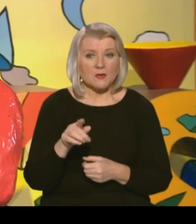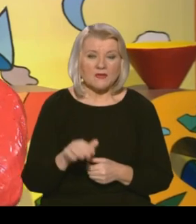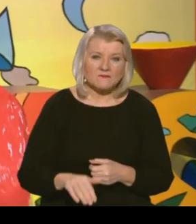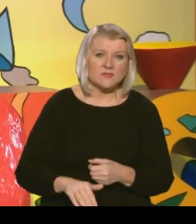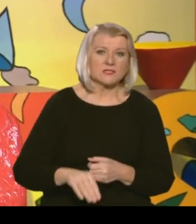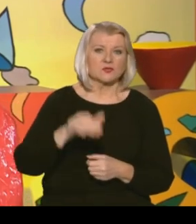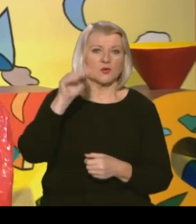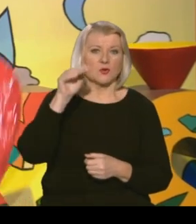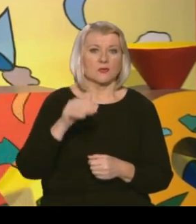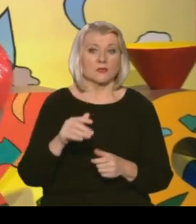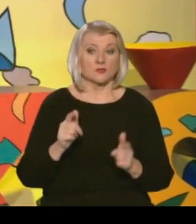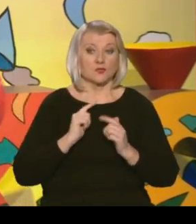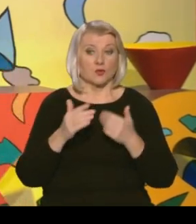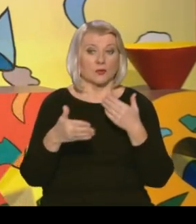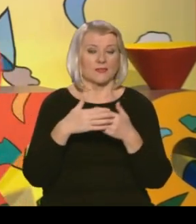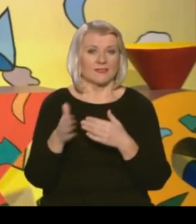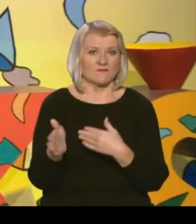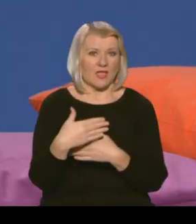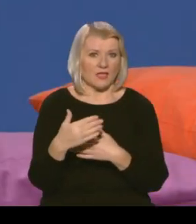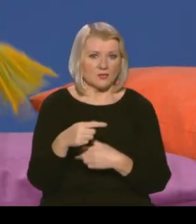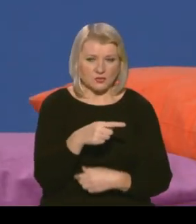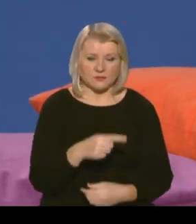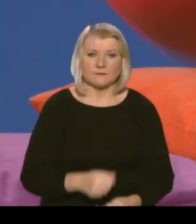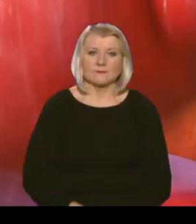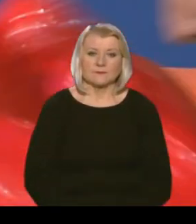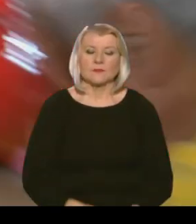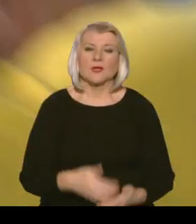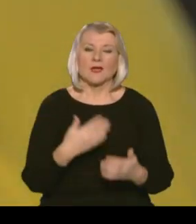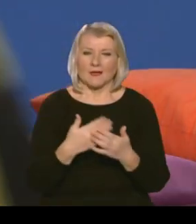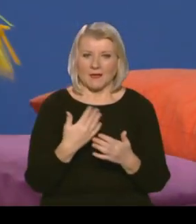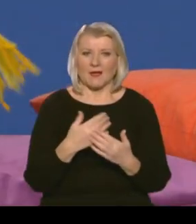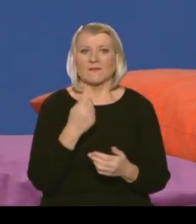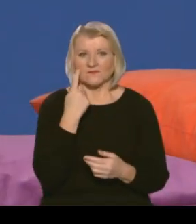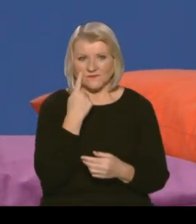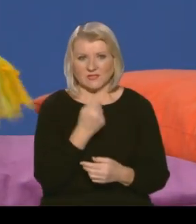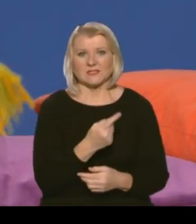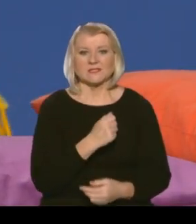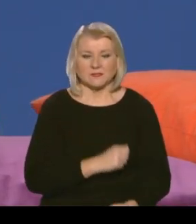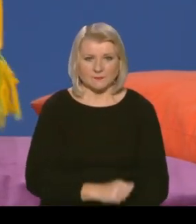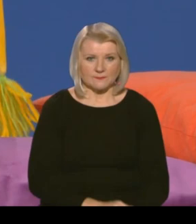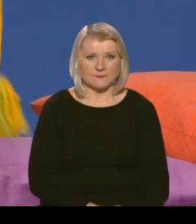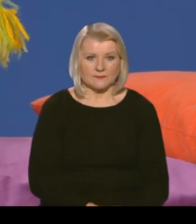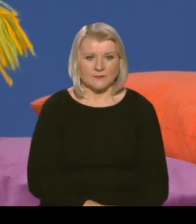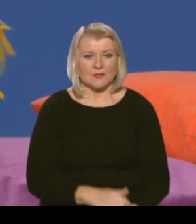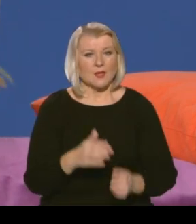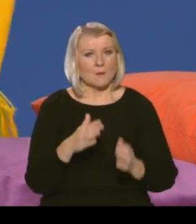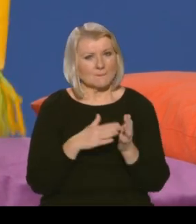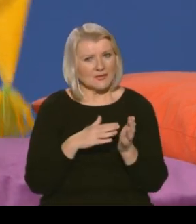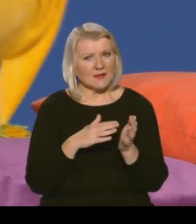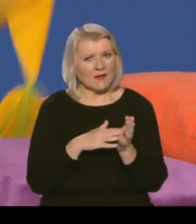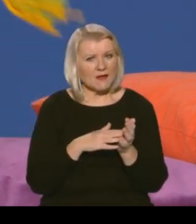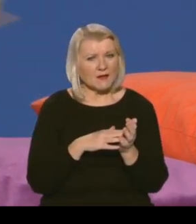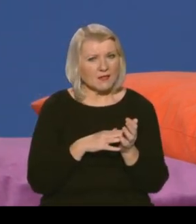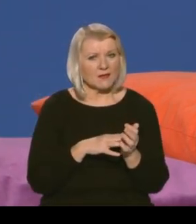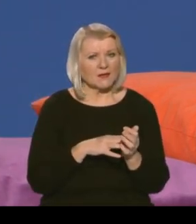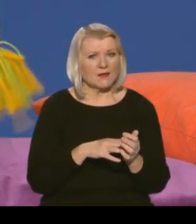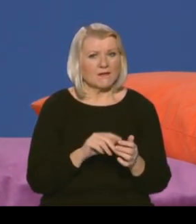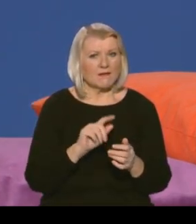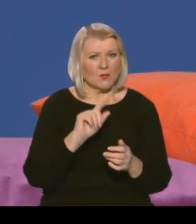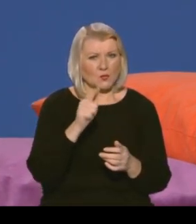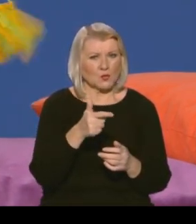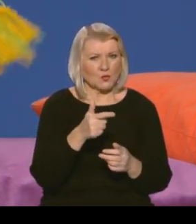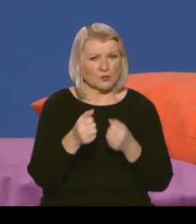a stojí u dveří. A já už ho vidím. Michale, a není ten soupeř